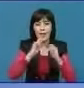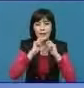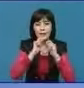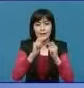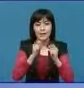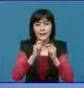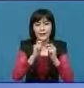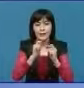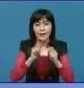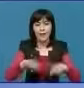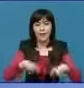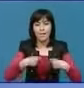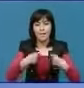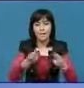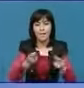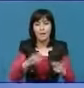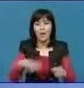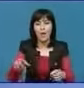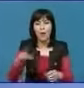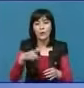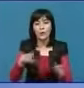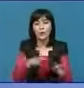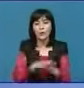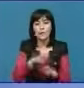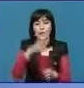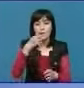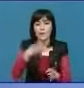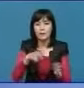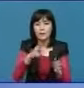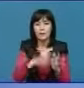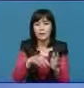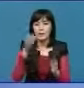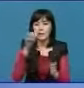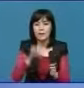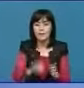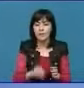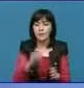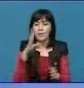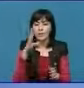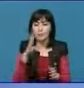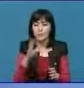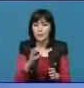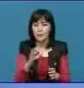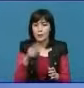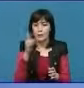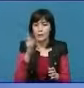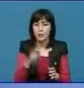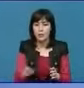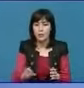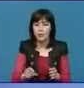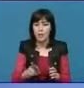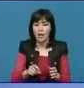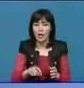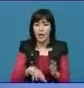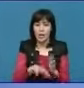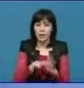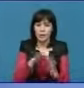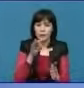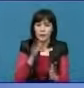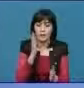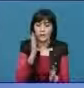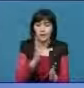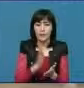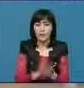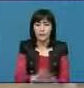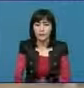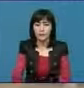табыс етті. Аудан бойынша 28517 сайлаушы дауыс беру құқығына ие.